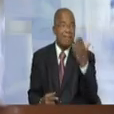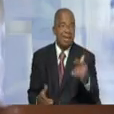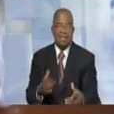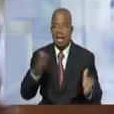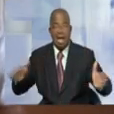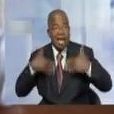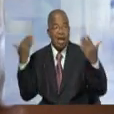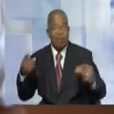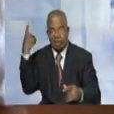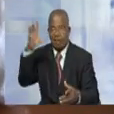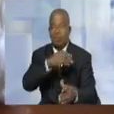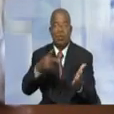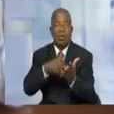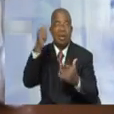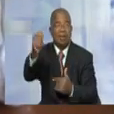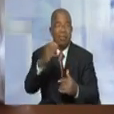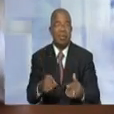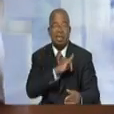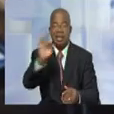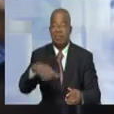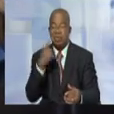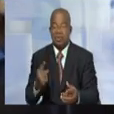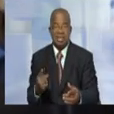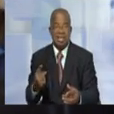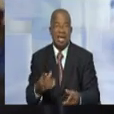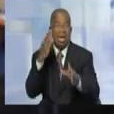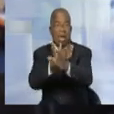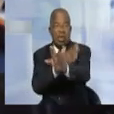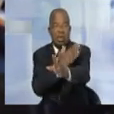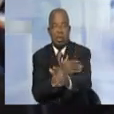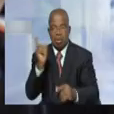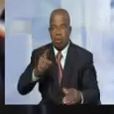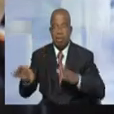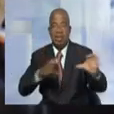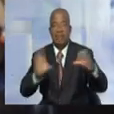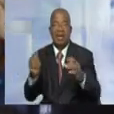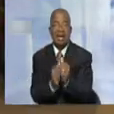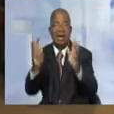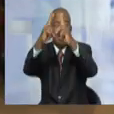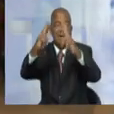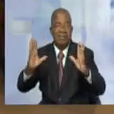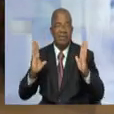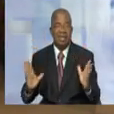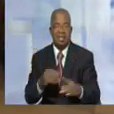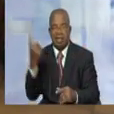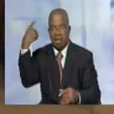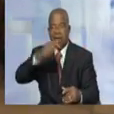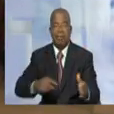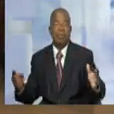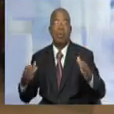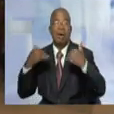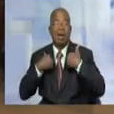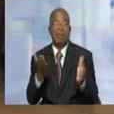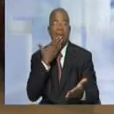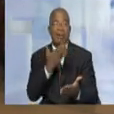ce projet. Koulaye Bonfi soutient que le développement doit se faire avec la communauté afin d'aboutir à des résultats solides. Le